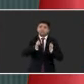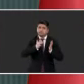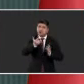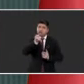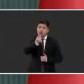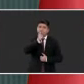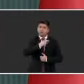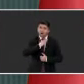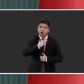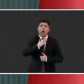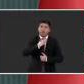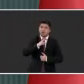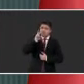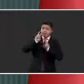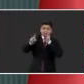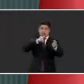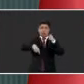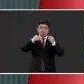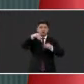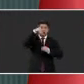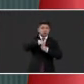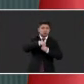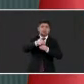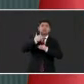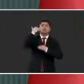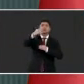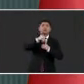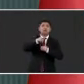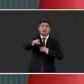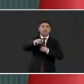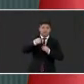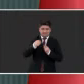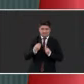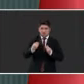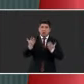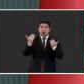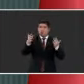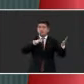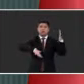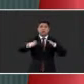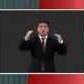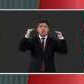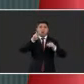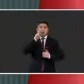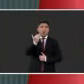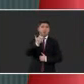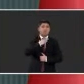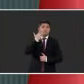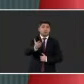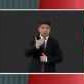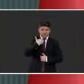yollardan işaretle de olsa içeride ve dışarıda teslim edilmeye başlandığını görüyoruz.